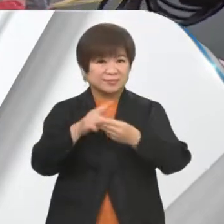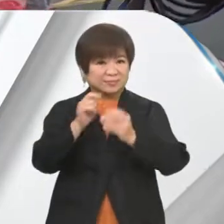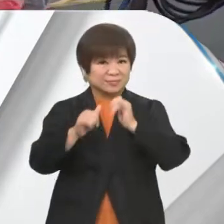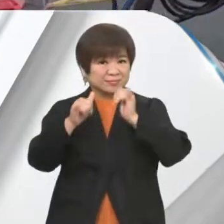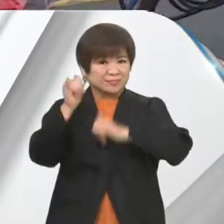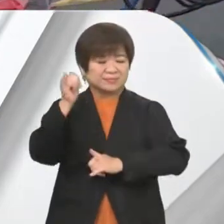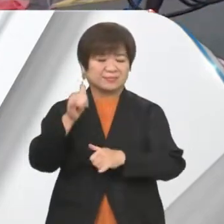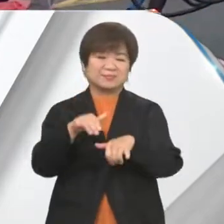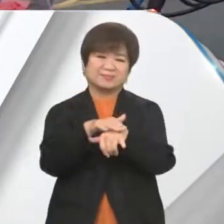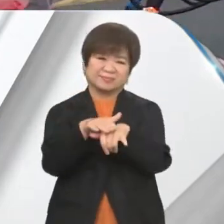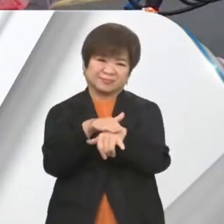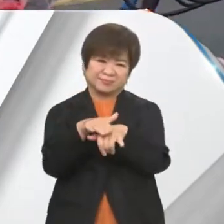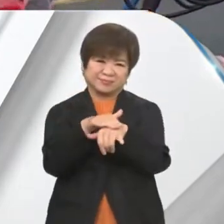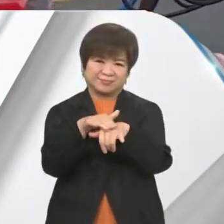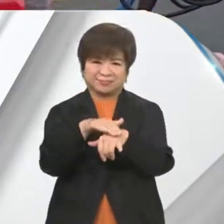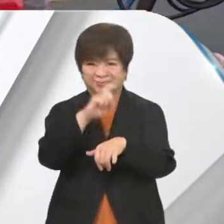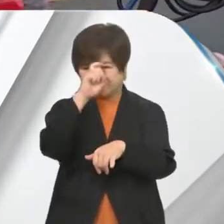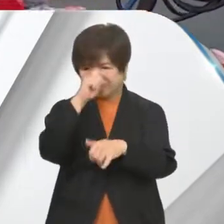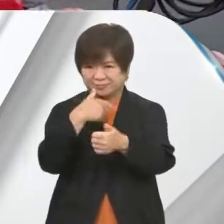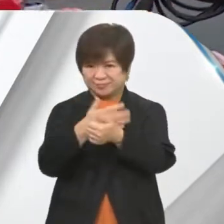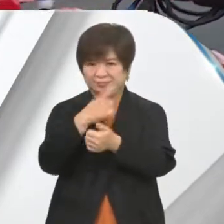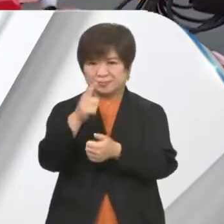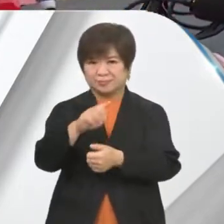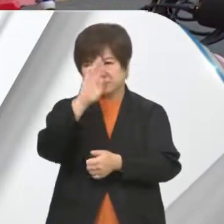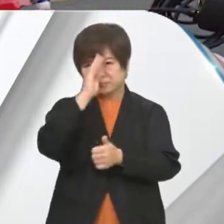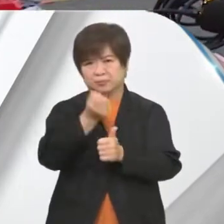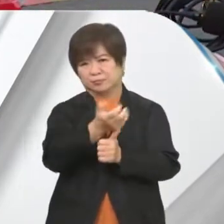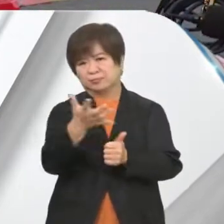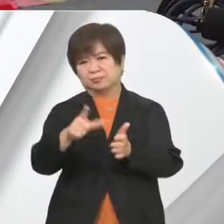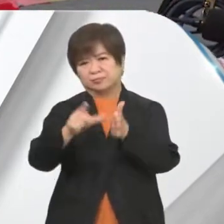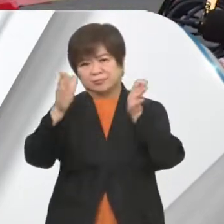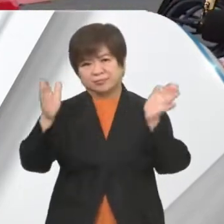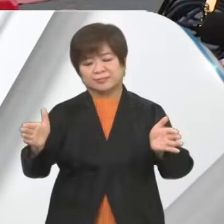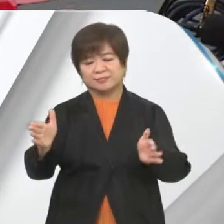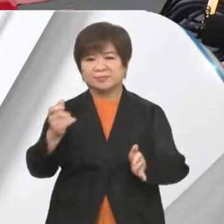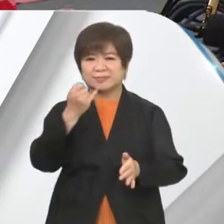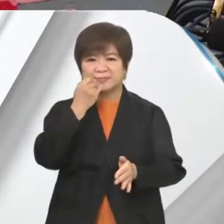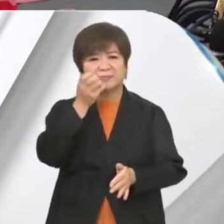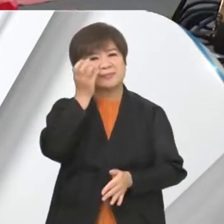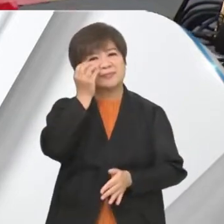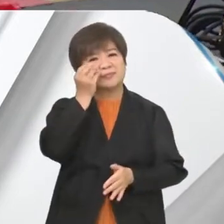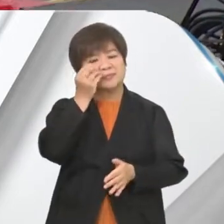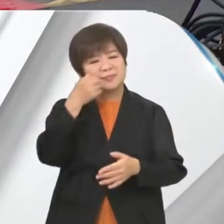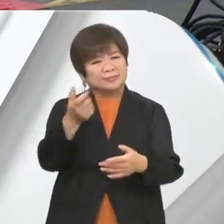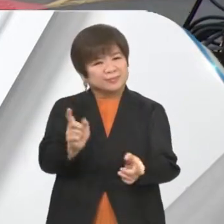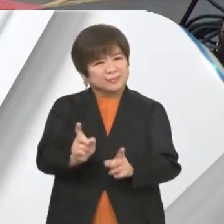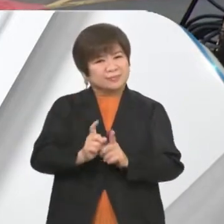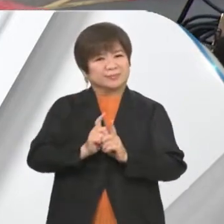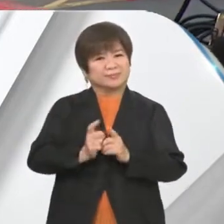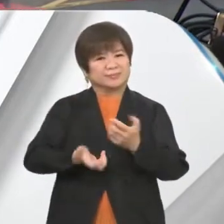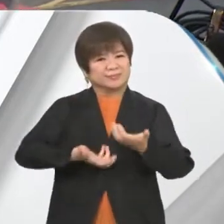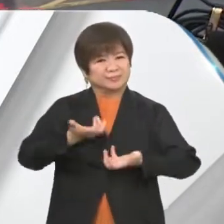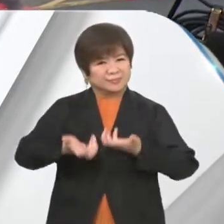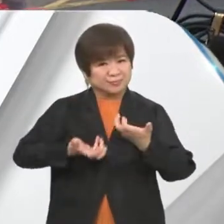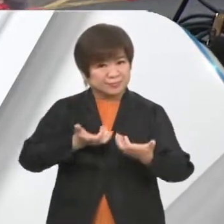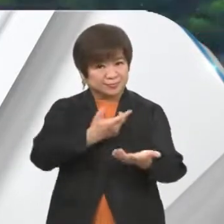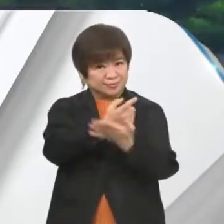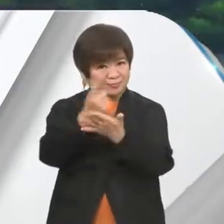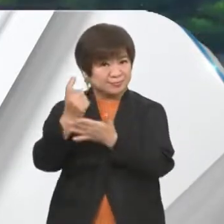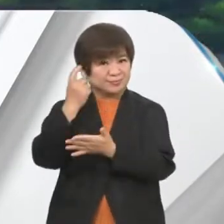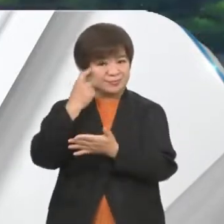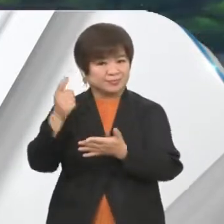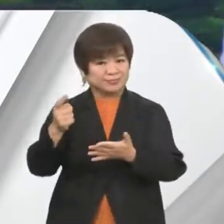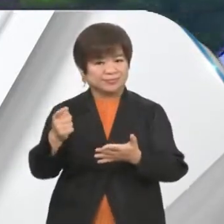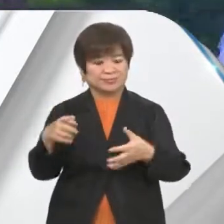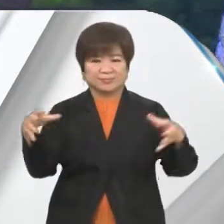体啊，希望带给乡亲在疫情的期间有更多的一些温暖，也更多的一些大家可以共